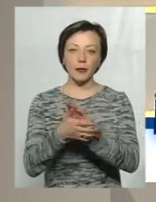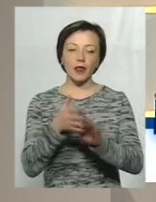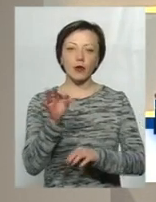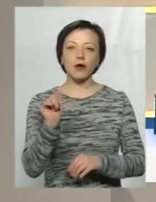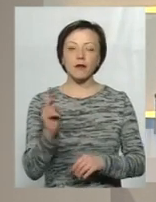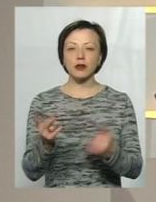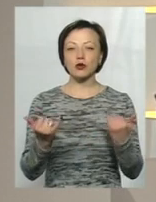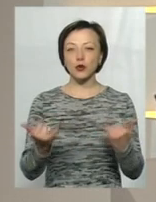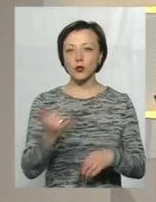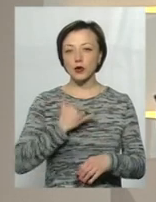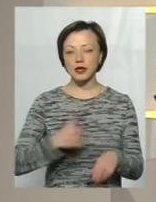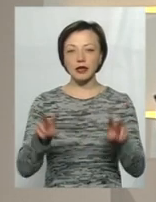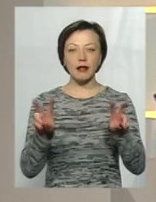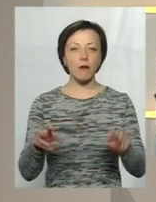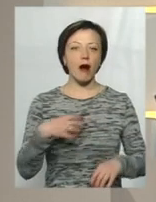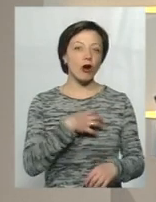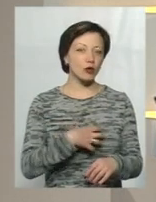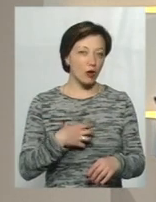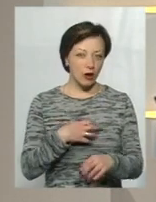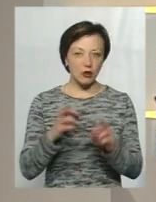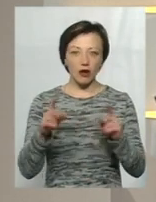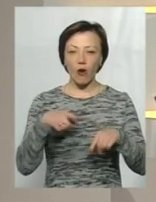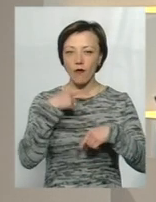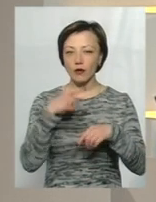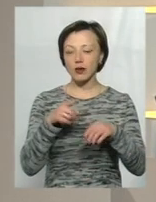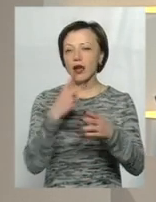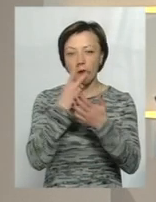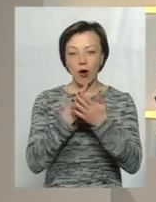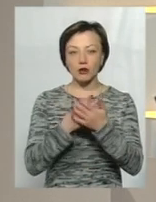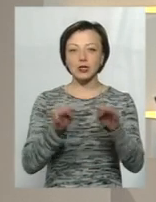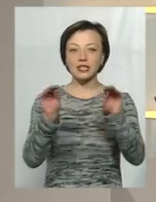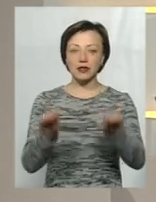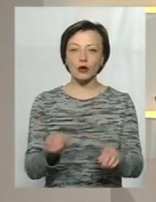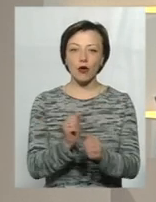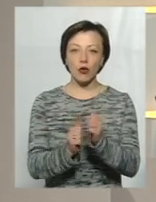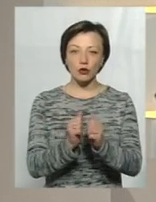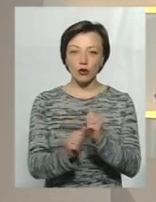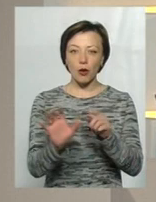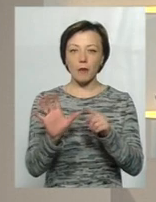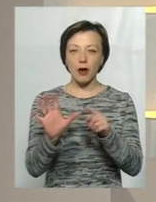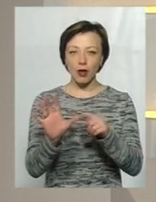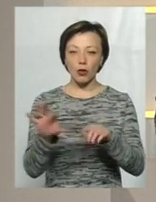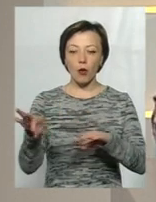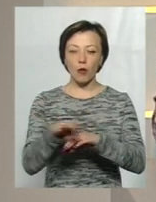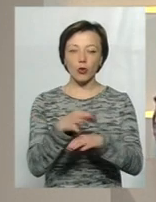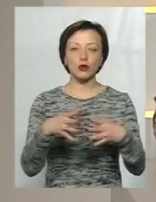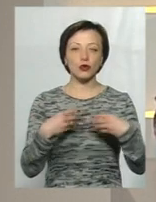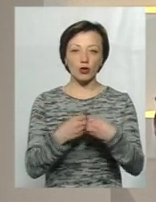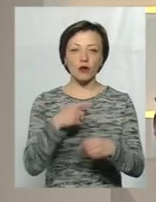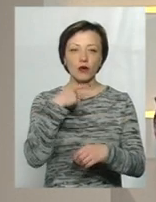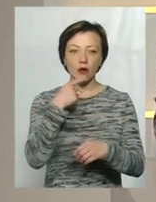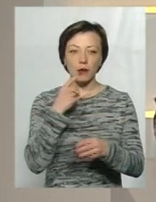І сьогодні в нас тема актуальна, як говорить статистика, майже для кожного п'ятого подружжя. Так, сьогодні ми говоримо